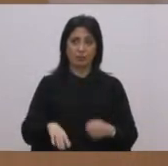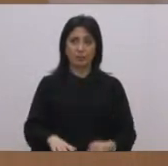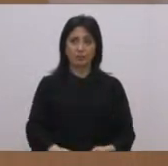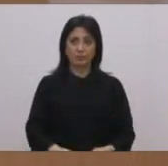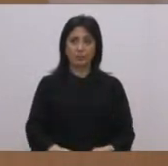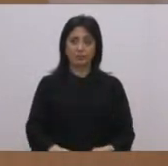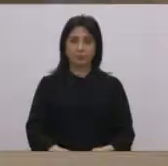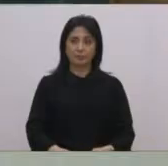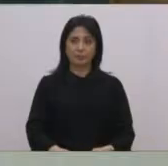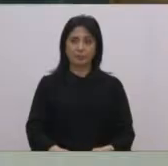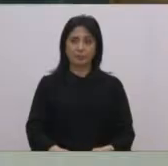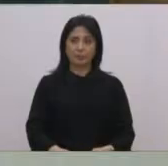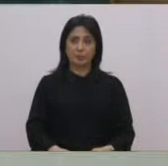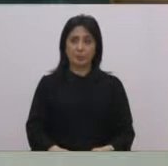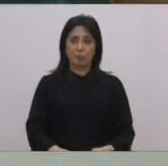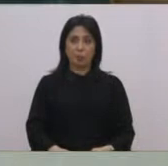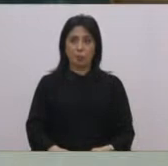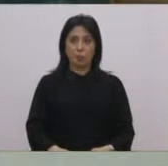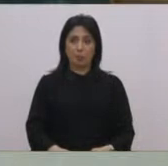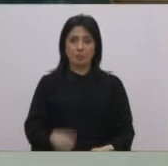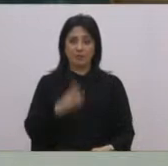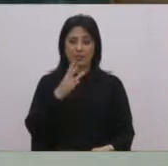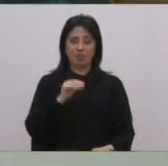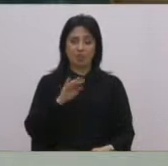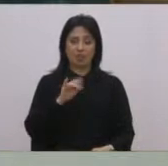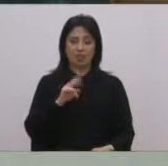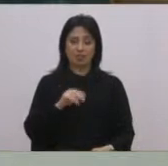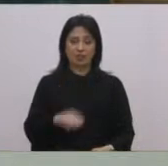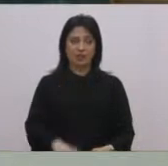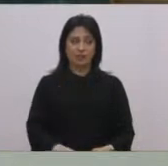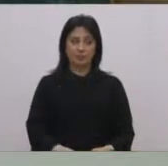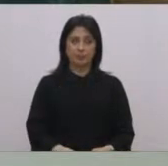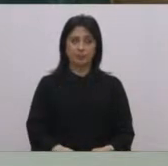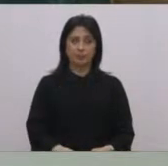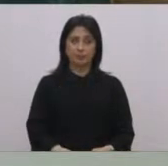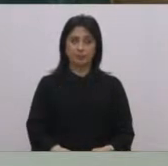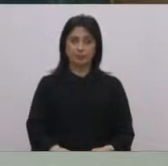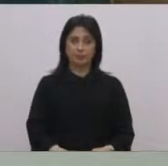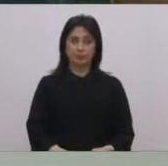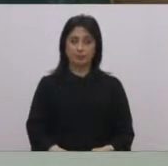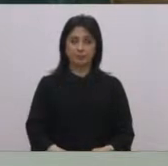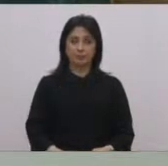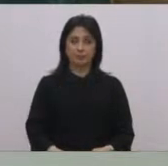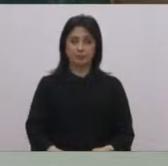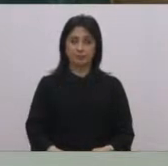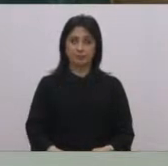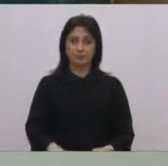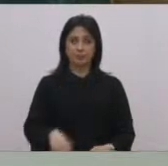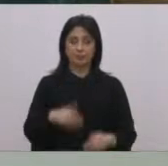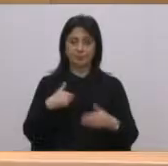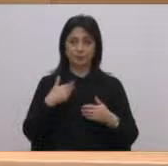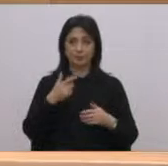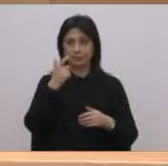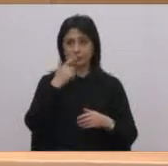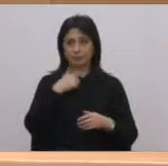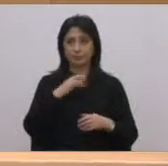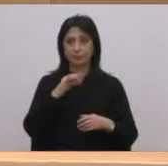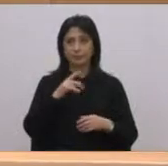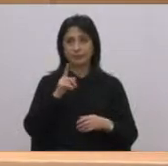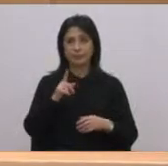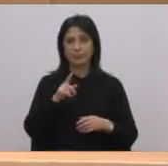მადლობა. ირაკლი შატაკიშვილი, ვლადიმერ კახაძე. Მადლობა, მოგესალმებით ბატონო ირაკლი,